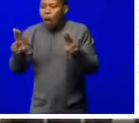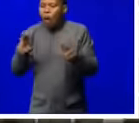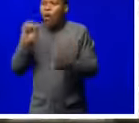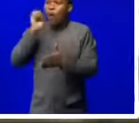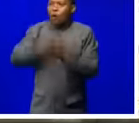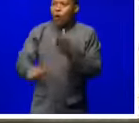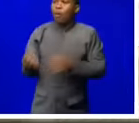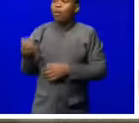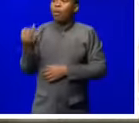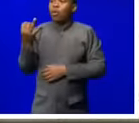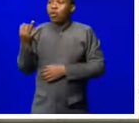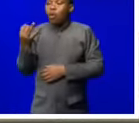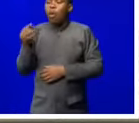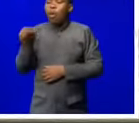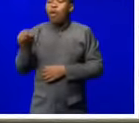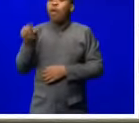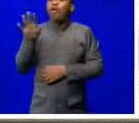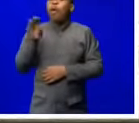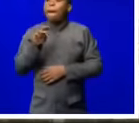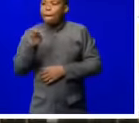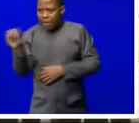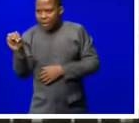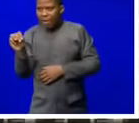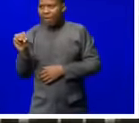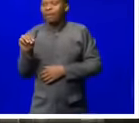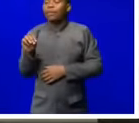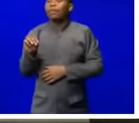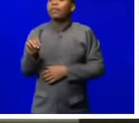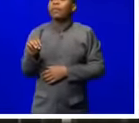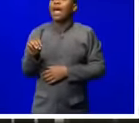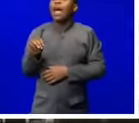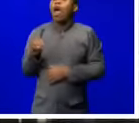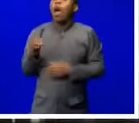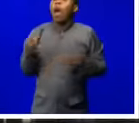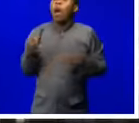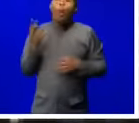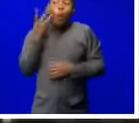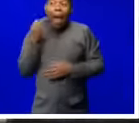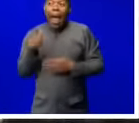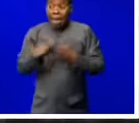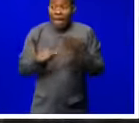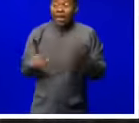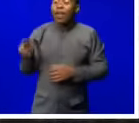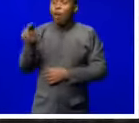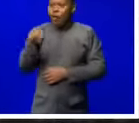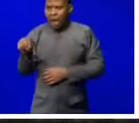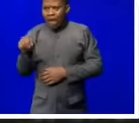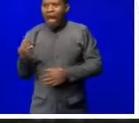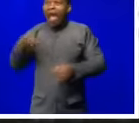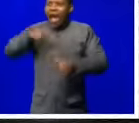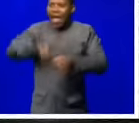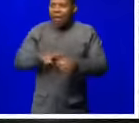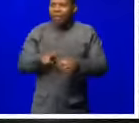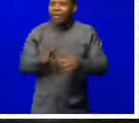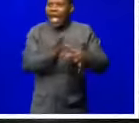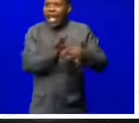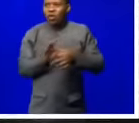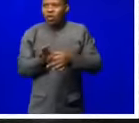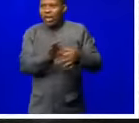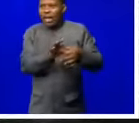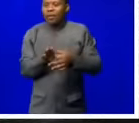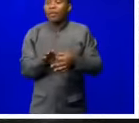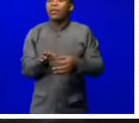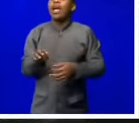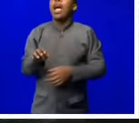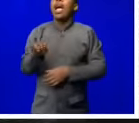etinyangeni letimbili nengxenye 2.4 months ngenyanga yelweti khona eminyakeni lophelile. Inhlangano yetimali emhlabeni